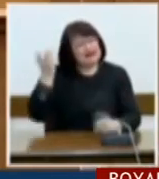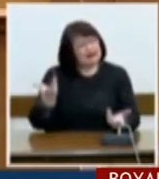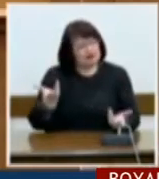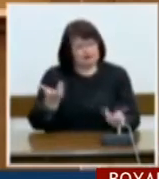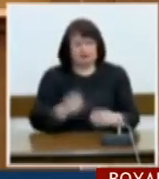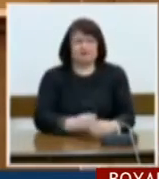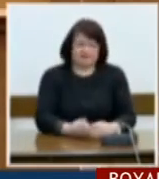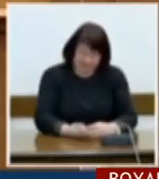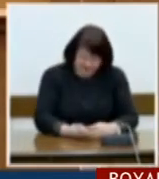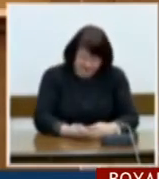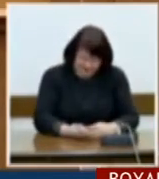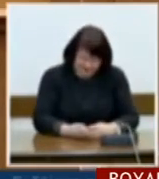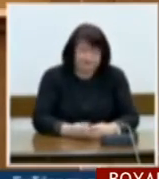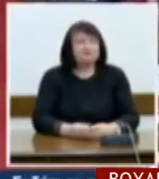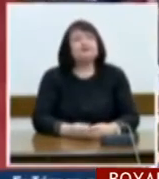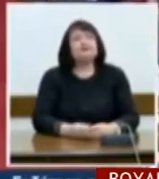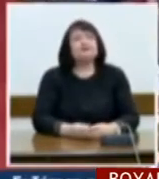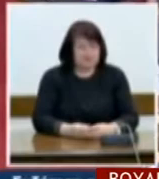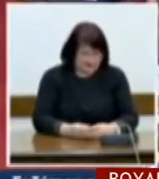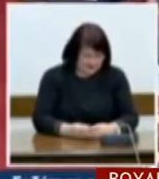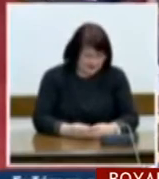Γιατί μιλώ για έλλειμμα κατανόησης?